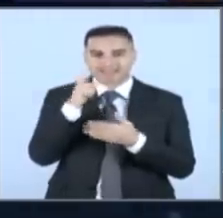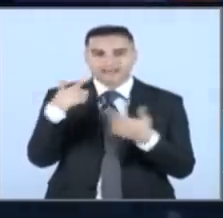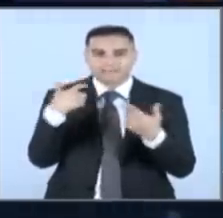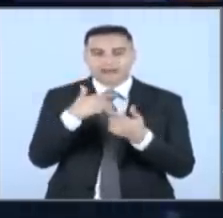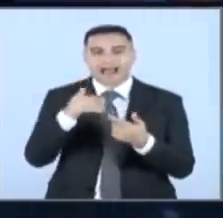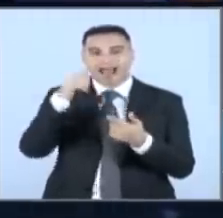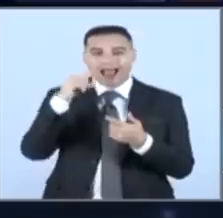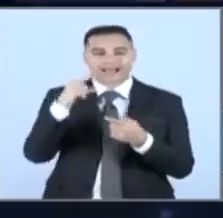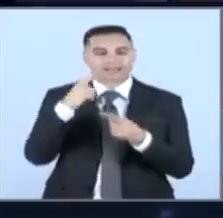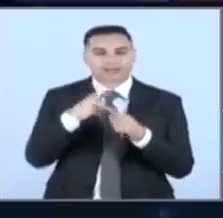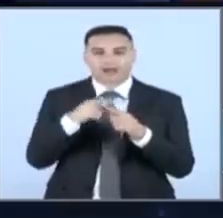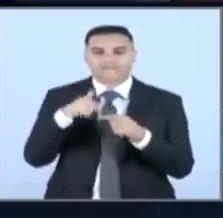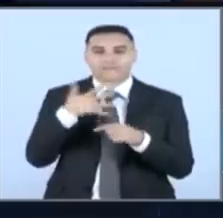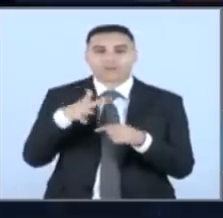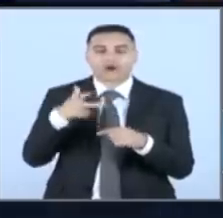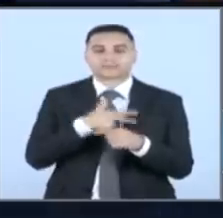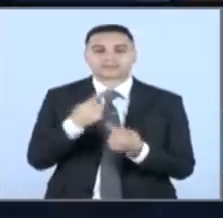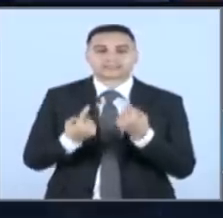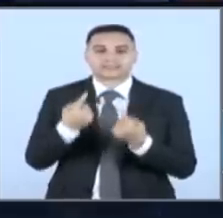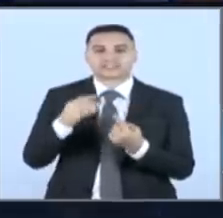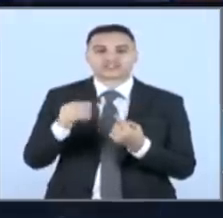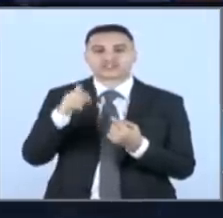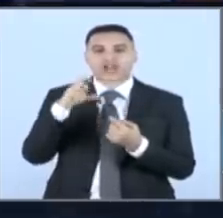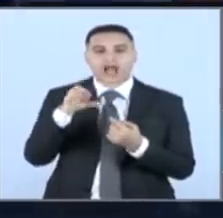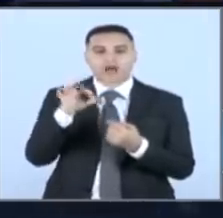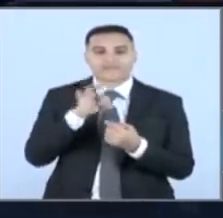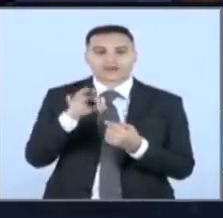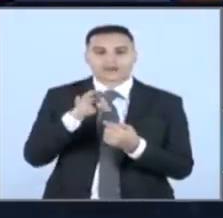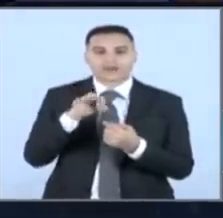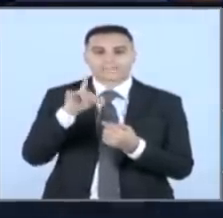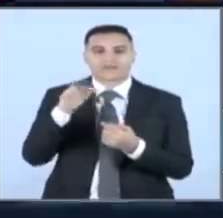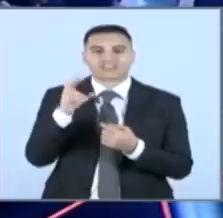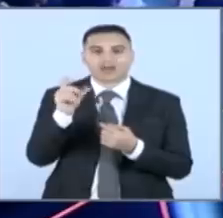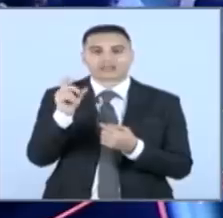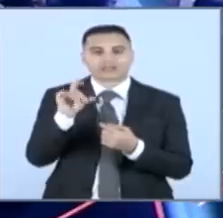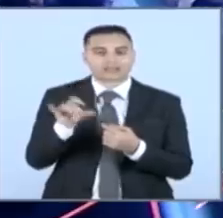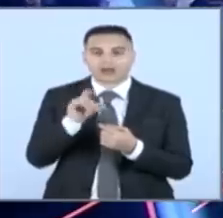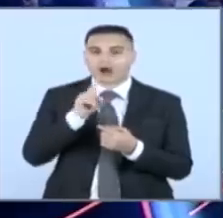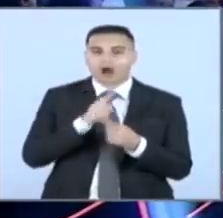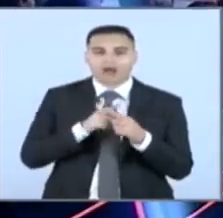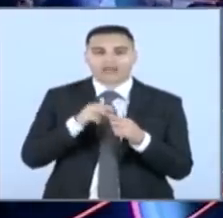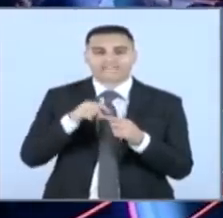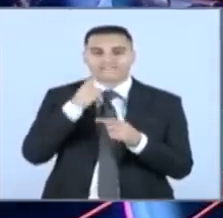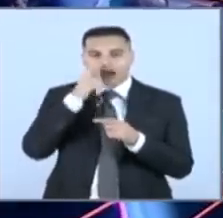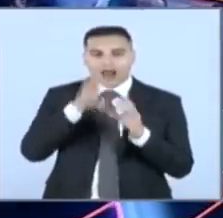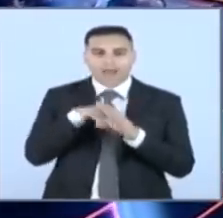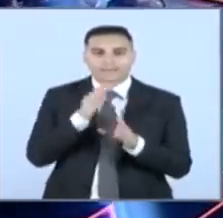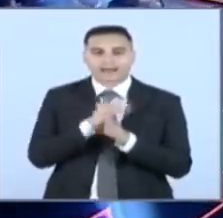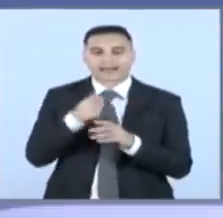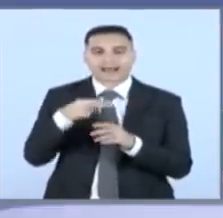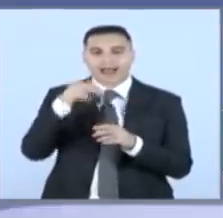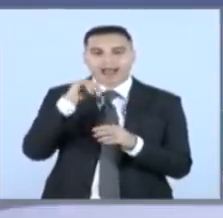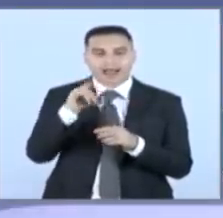خالد بن الوليد. غلط. في أي محيط تقع جزيرة جاوة؟ أطلنطي. غلط. فنانة قامت بدور إنعام في فيلم